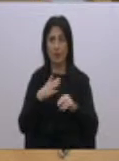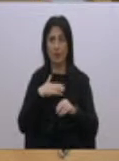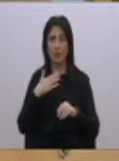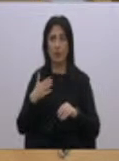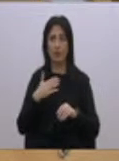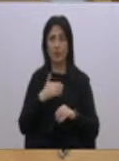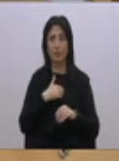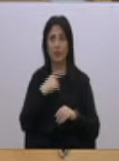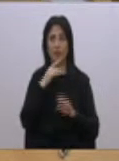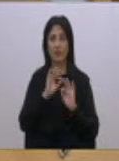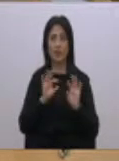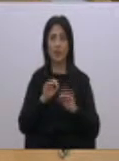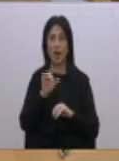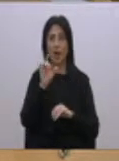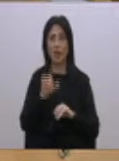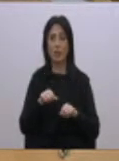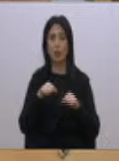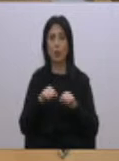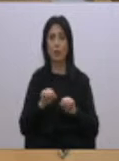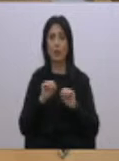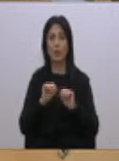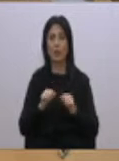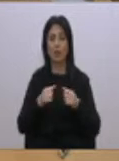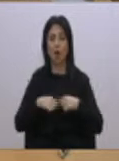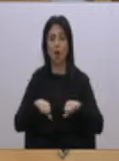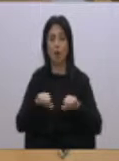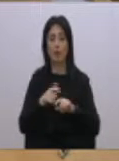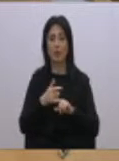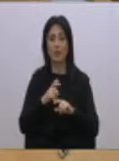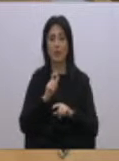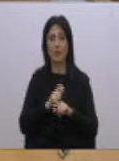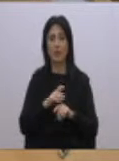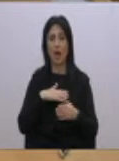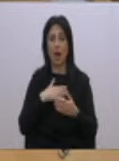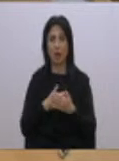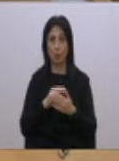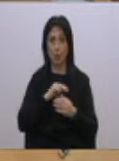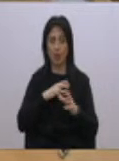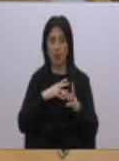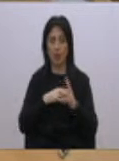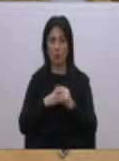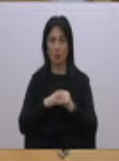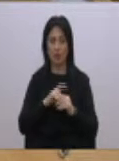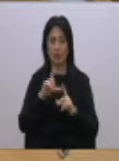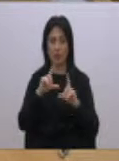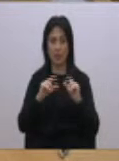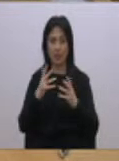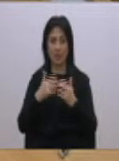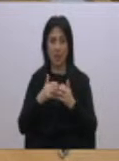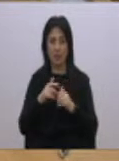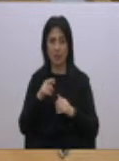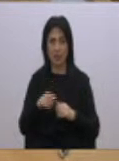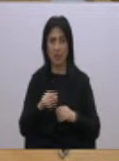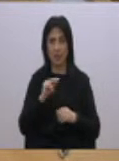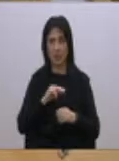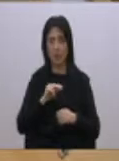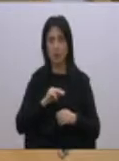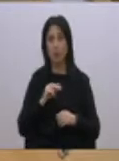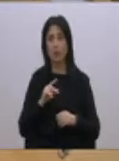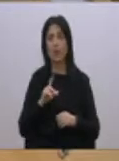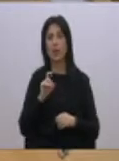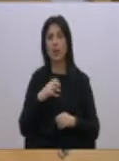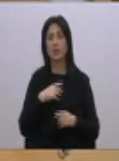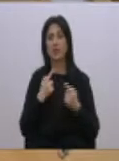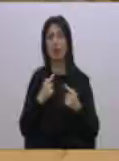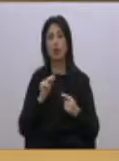მხრიდან. მინდა აღვნიშნო, რომ ადამიანის უფლებათა დაცვის კომიტეტი ძალიან აქტიურად თანამშრომლობს საქსტატთან და ძალიან მნიშვნელოვანია